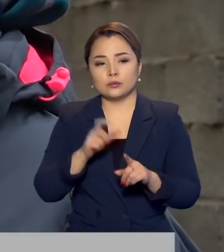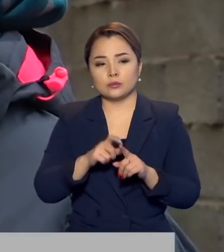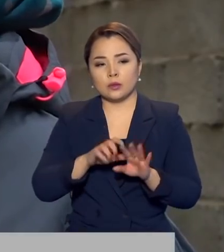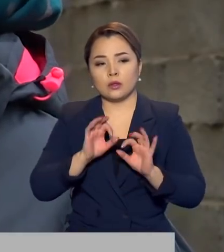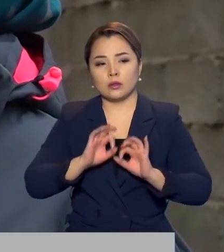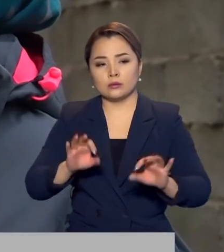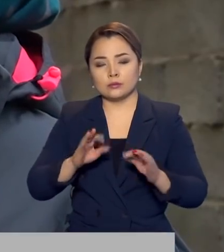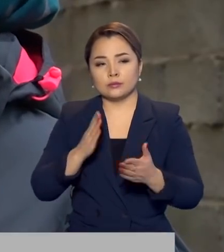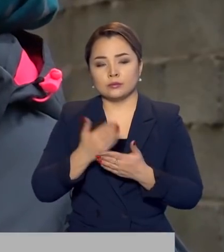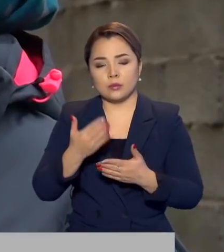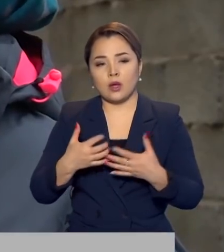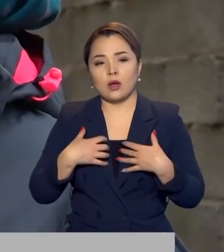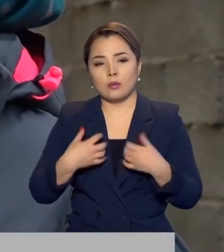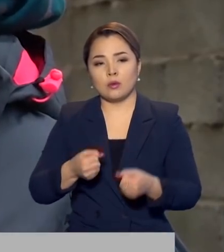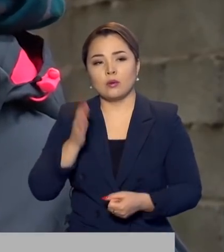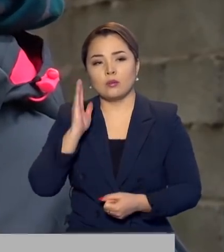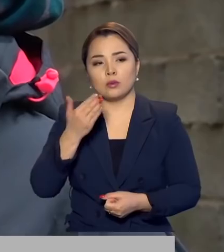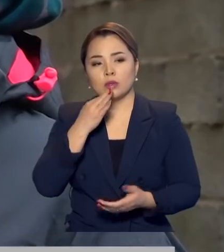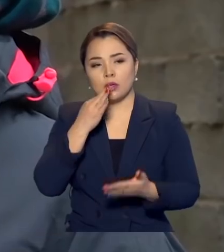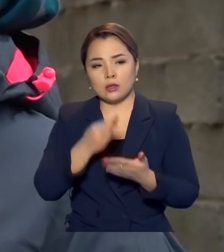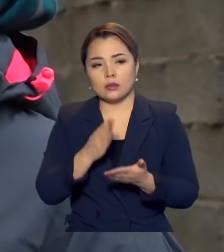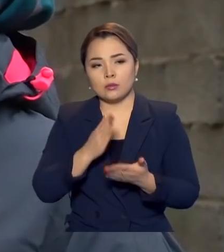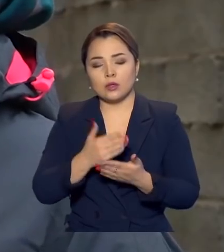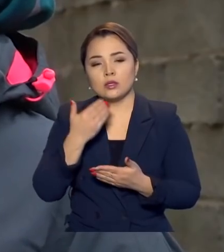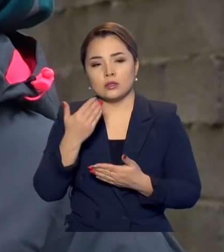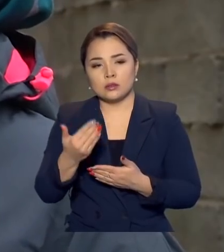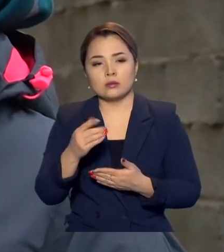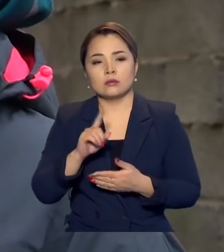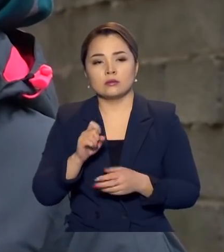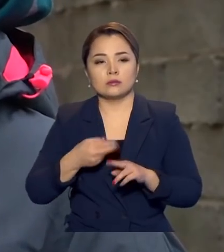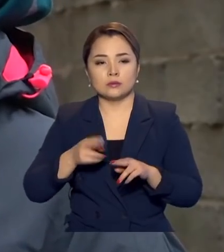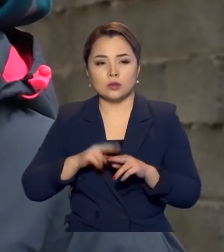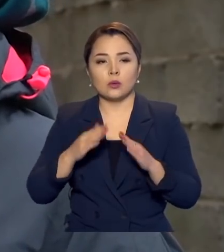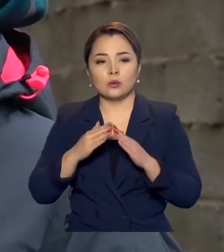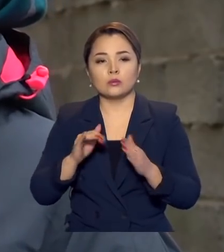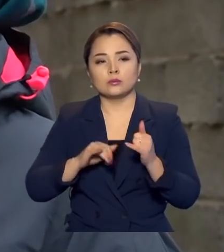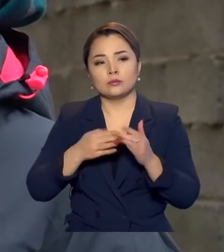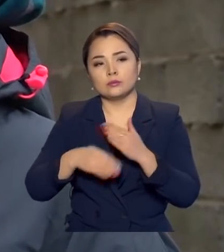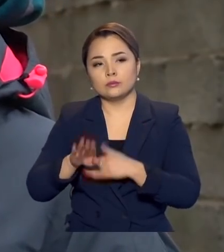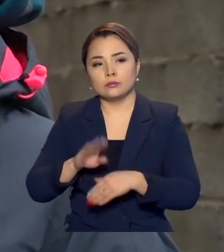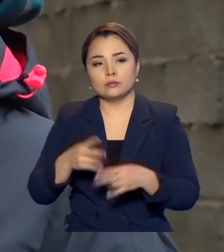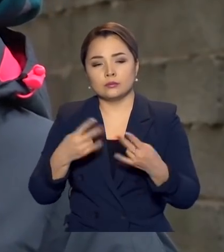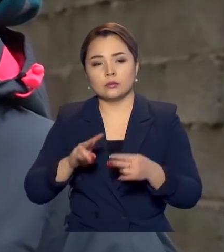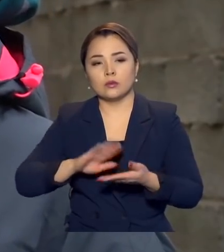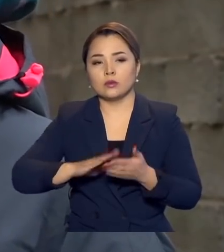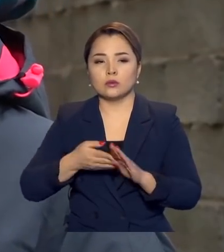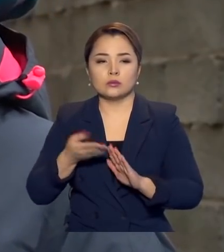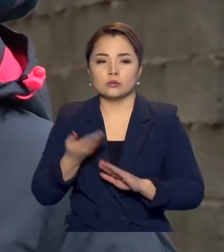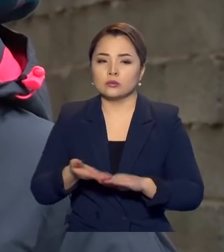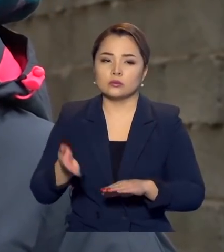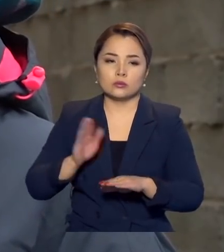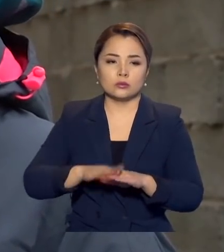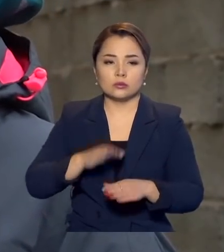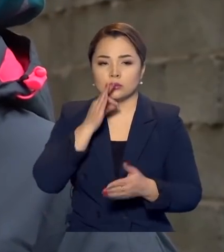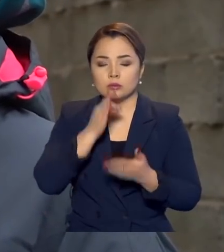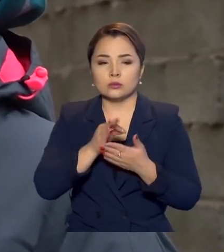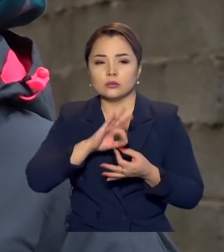болыңдар, сендер үшін жүрміз. Сендер үшін жүрміз, үйден шықпаңдар, өте қиын жағдай болып жатыр деді.